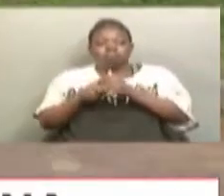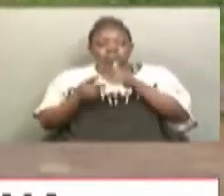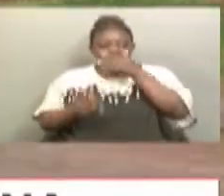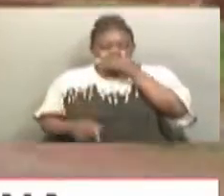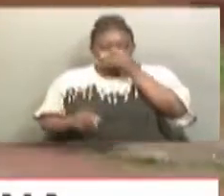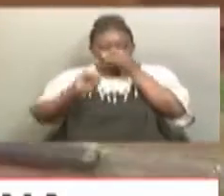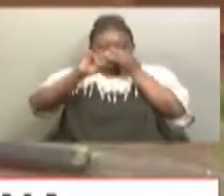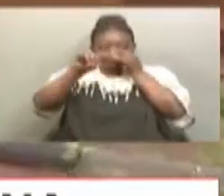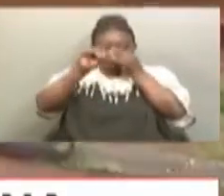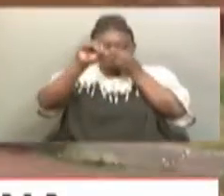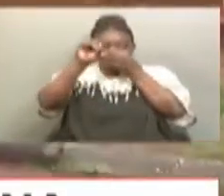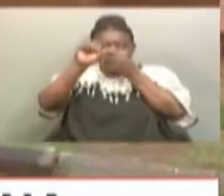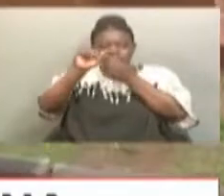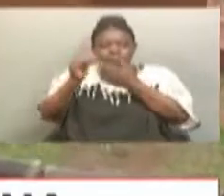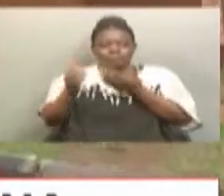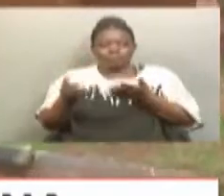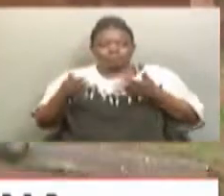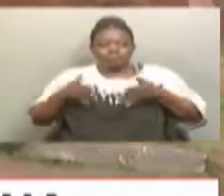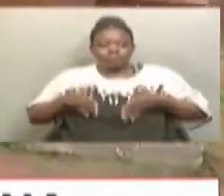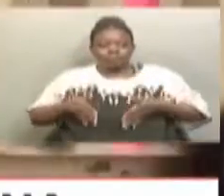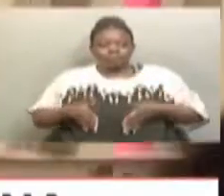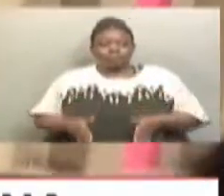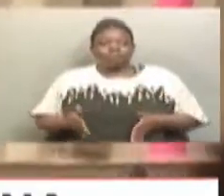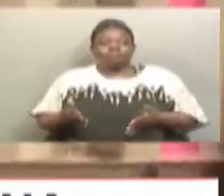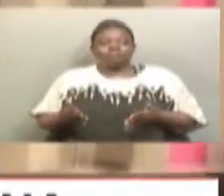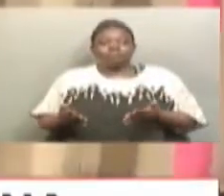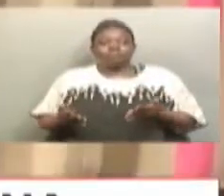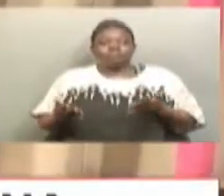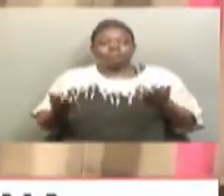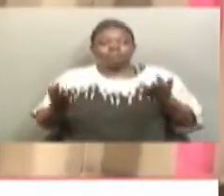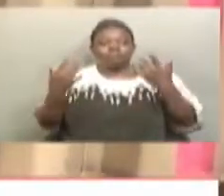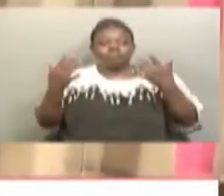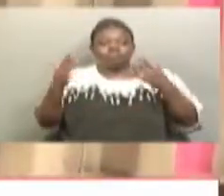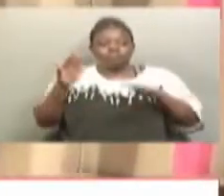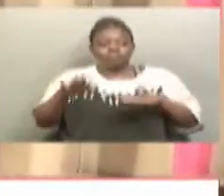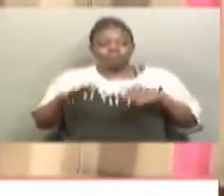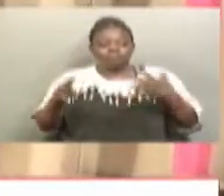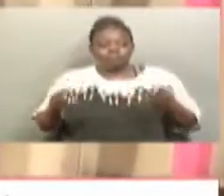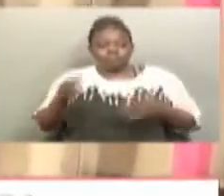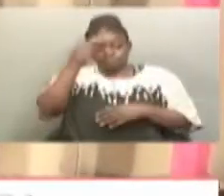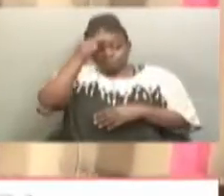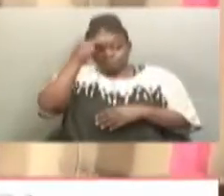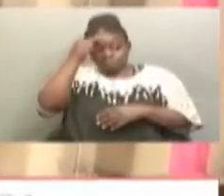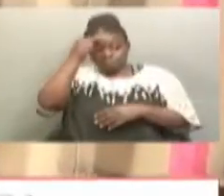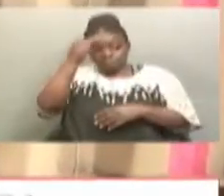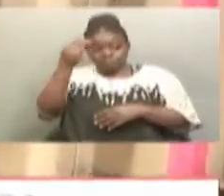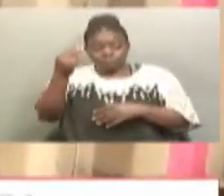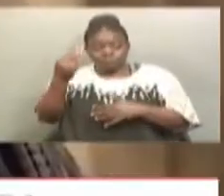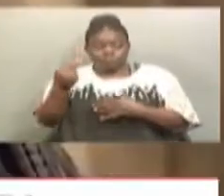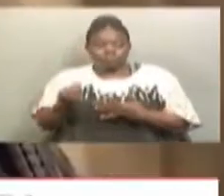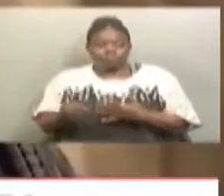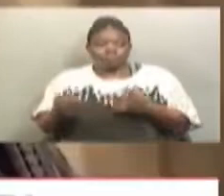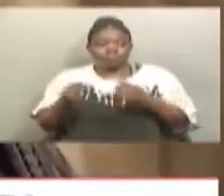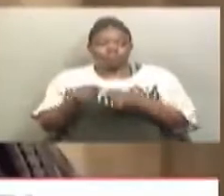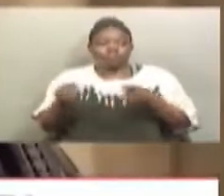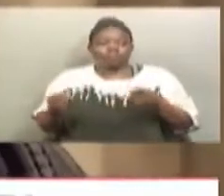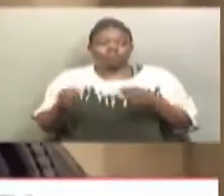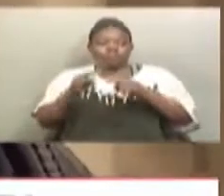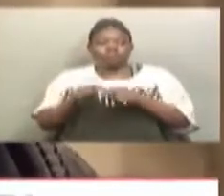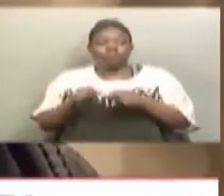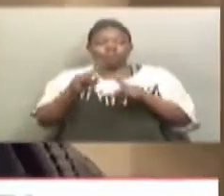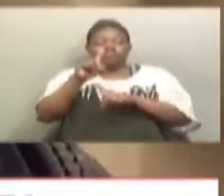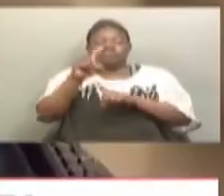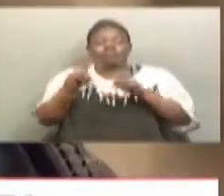Job Kyagera eyazalibwa nga talina mikono n'amagulu, muyizi ku ssomero lya Musana Vocational High School eyiganga nga y'omu ku bakozi ebigezo bya